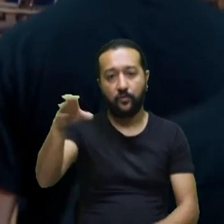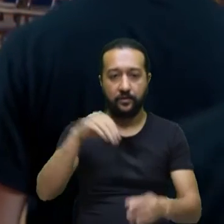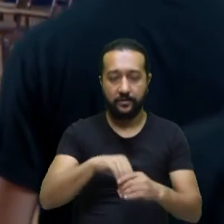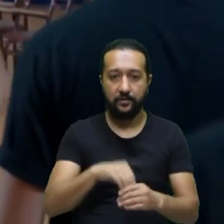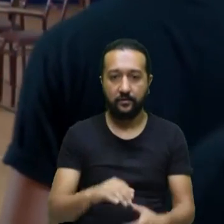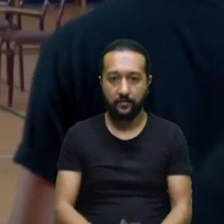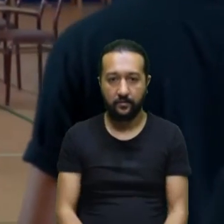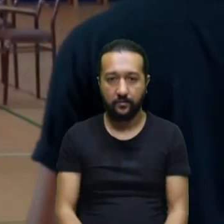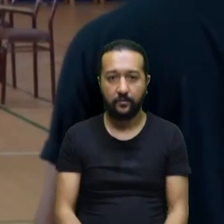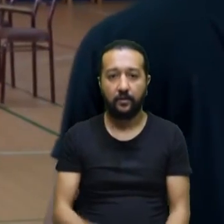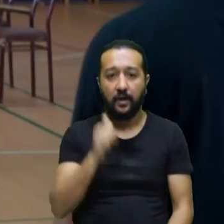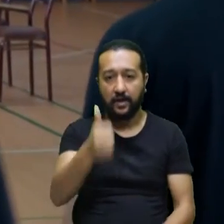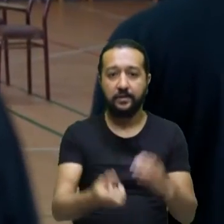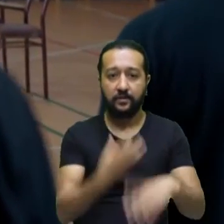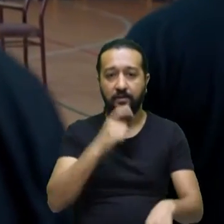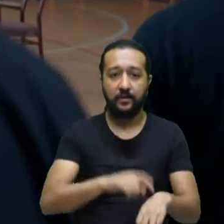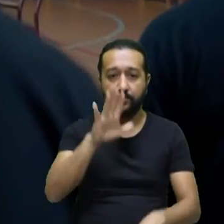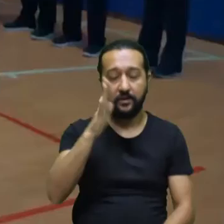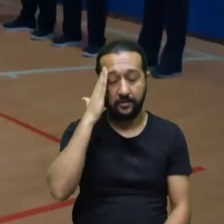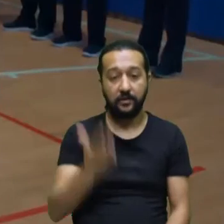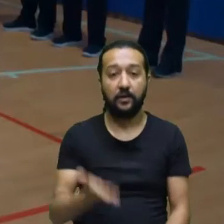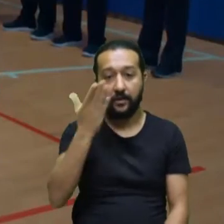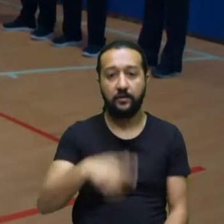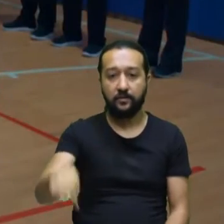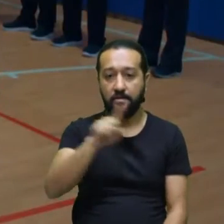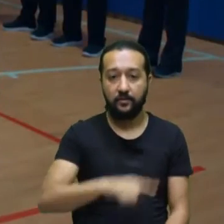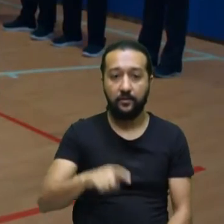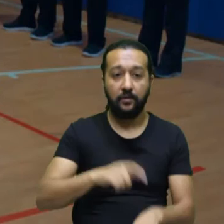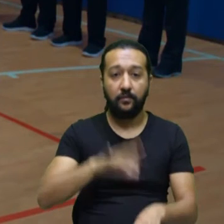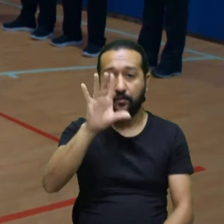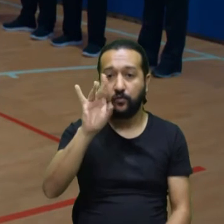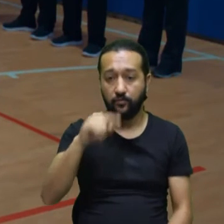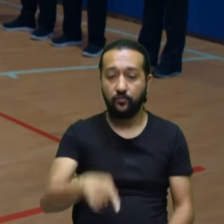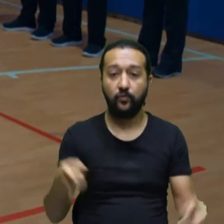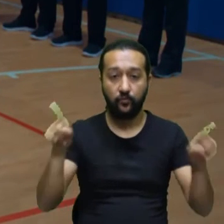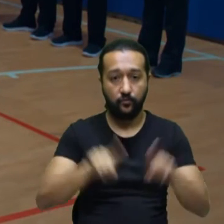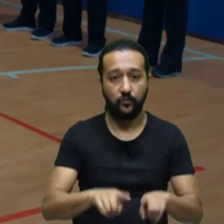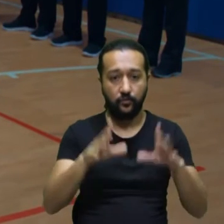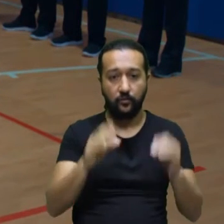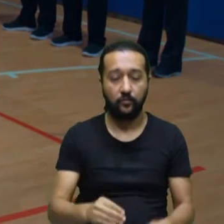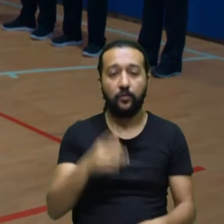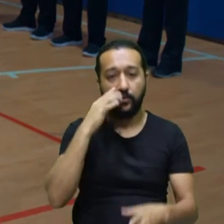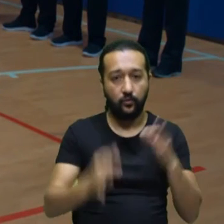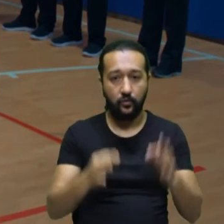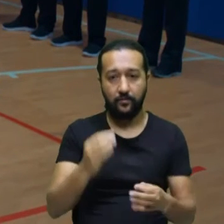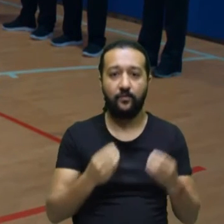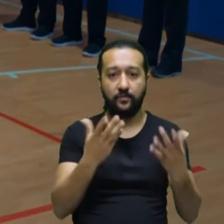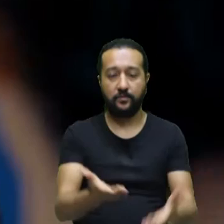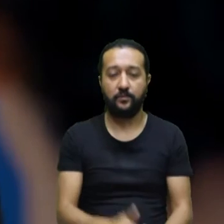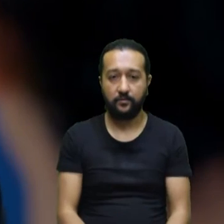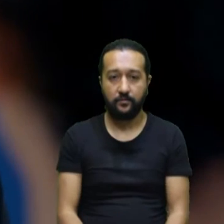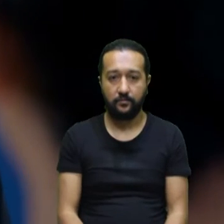tarafta. Arkasında. Her sabah saat 5'te kalkacaksınız. 5.15'te burada toplanıp yoklama